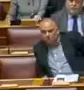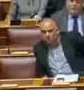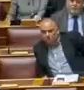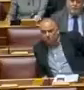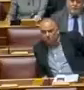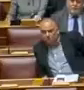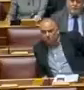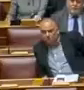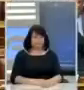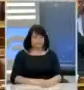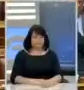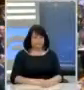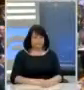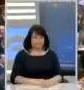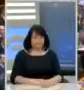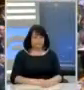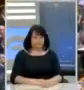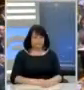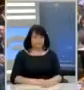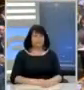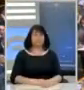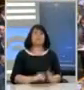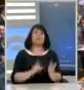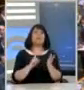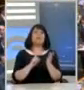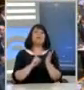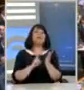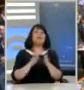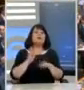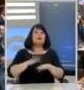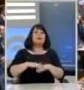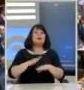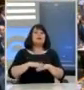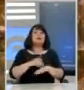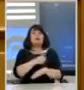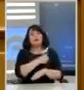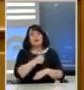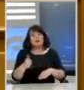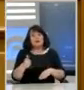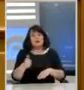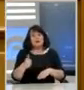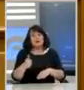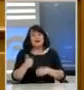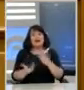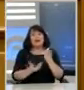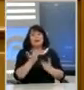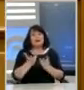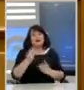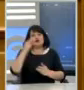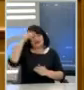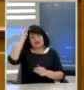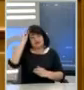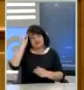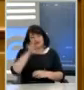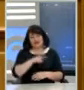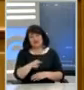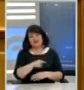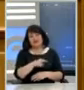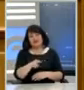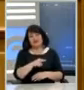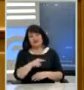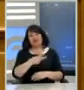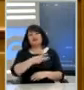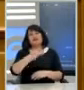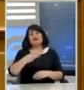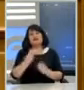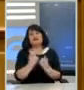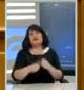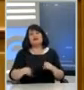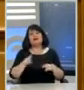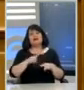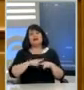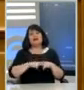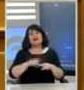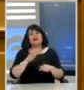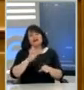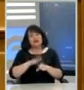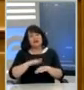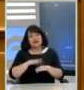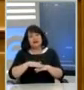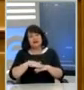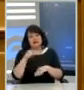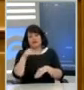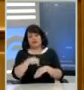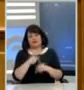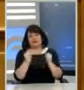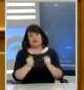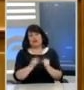Οφείλεται αποκλειστικά στον κύριο Τσίπρα και στον κύριο Καμένο, στο ΣΥΡΙΖΑ και στο ΣΑΝΕΛ.